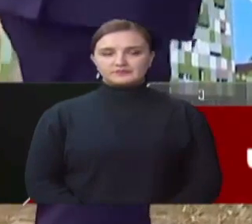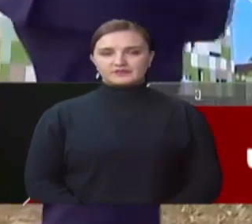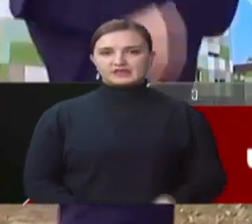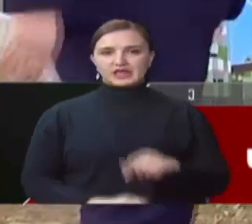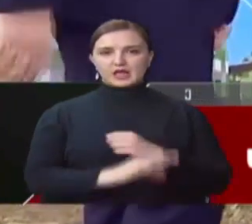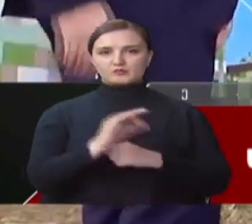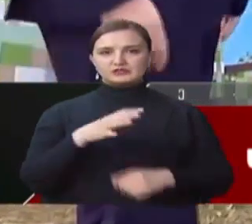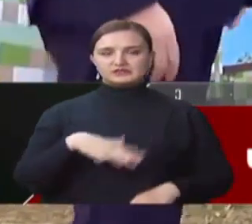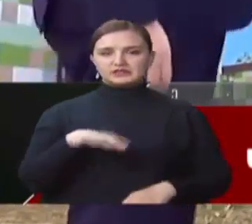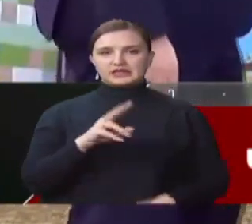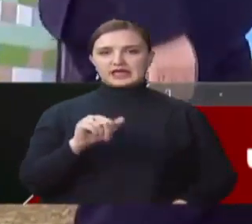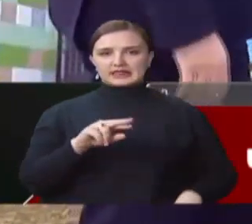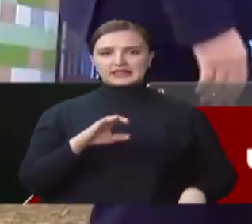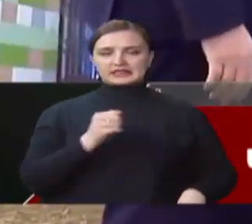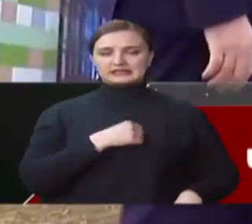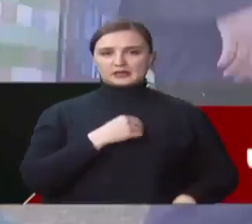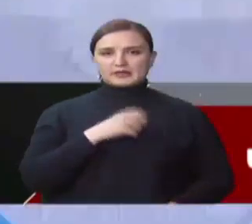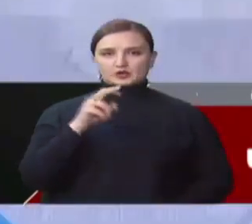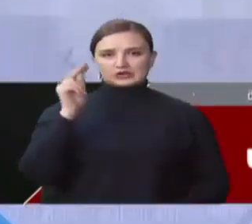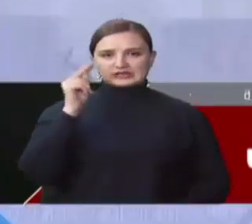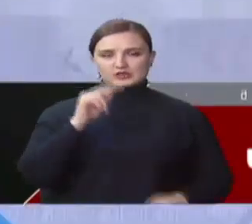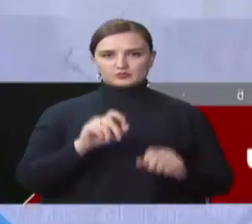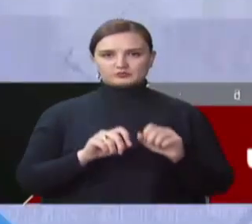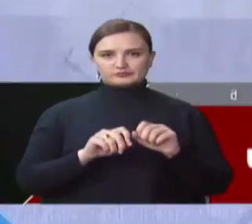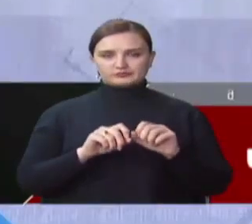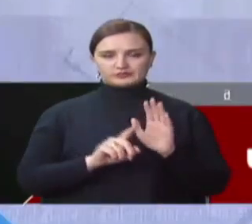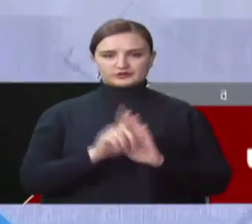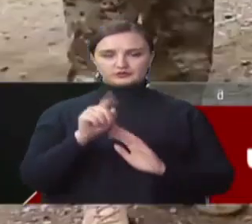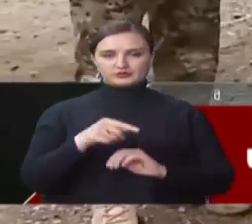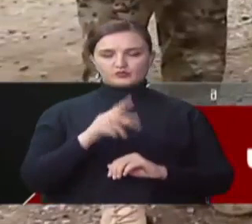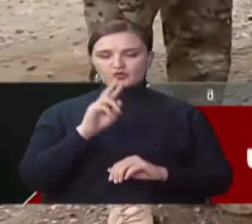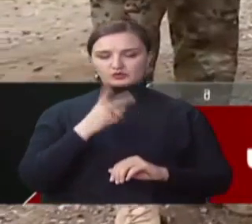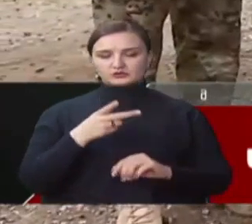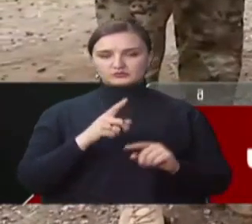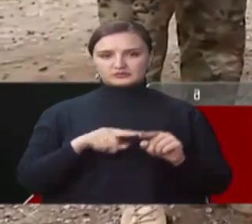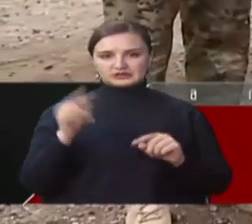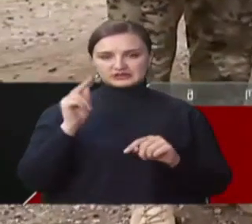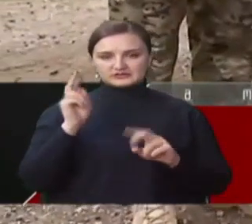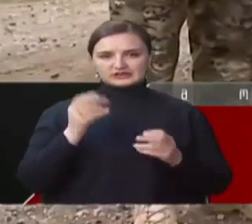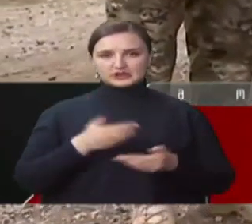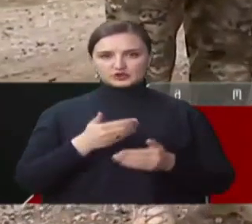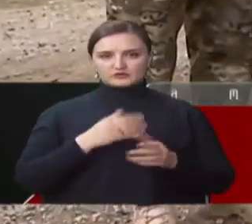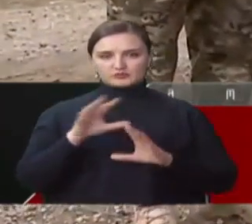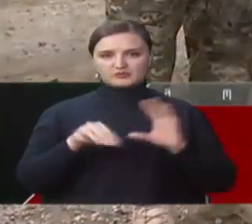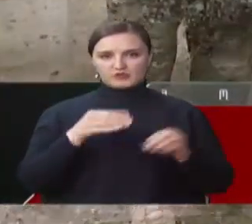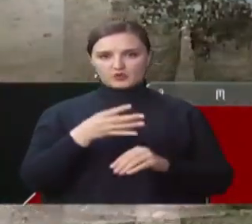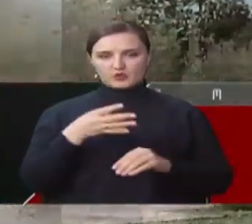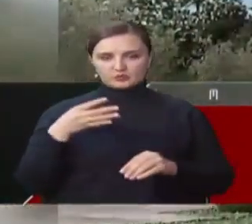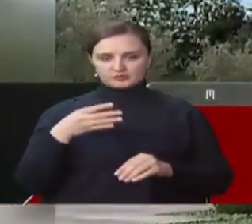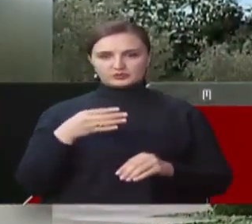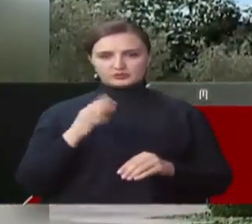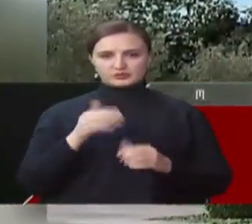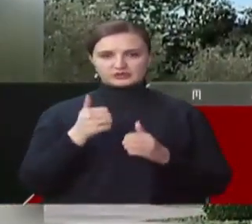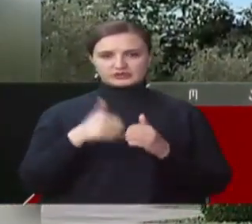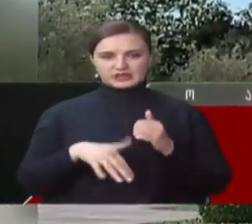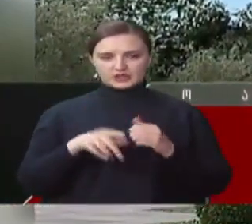Აღმოსავლეთ საქართველოში კადეტთა სამხედრო ლიცეუმის მშენებლობა დაიწყო. Ამ ველზე 2 წელიწადში სასწავლო და საცხოვრებელი კორპუსები, სიმულაციური